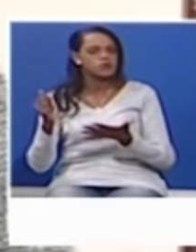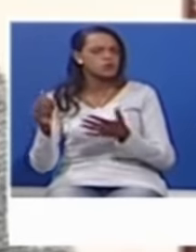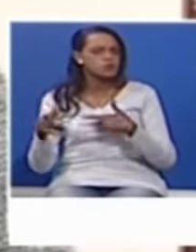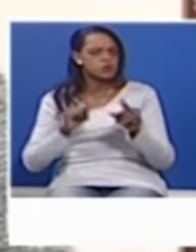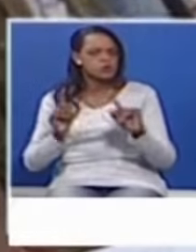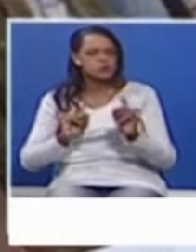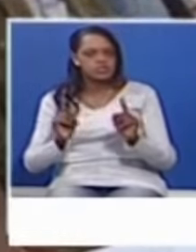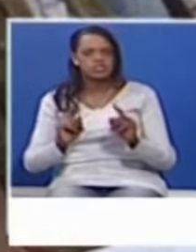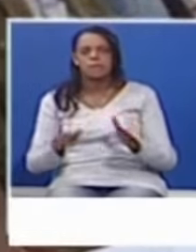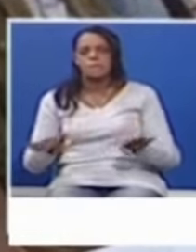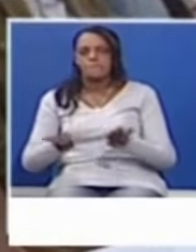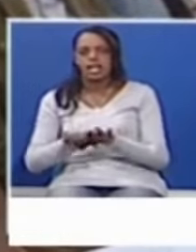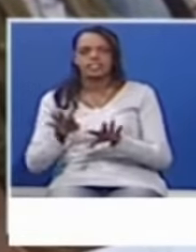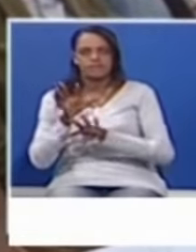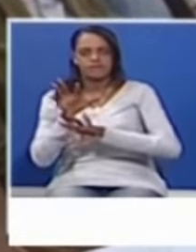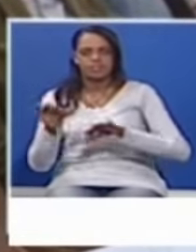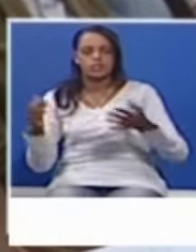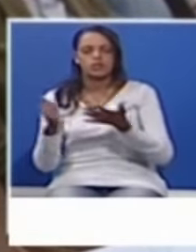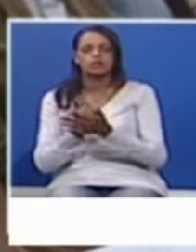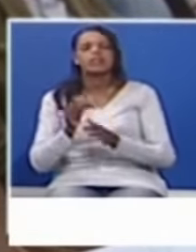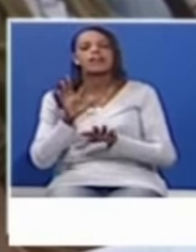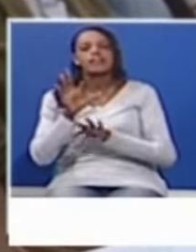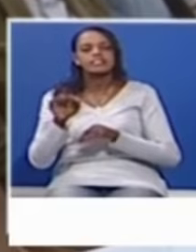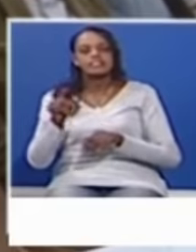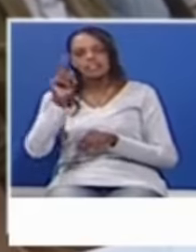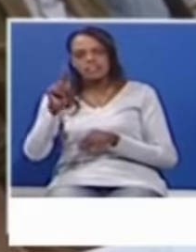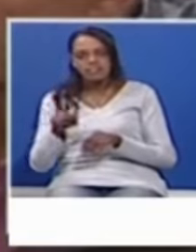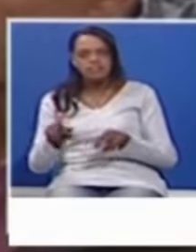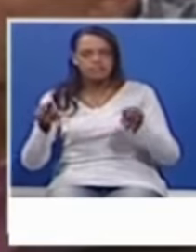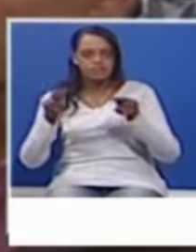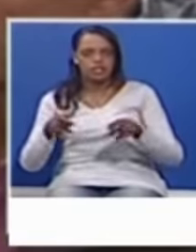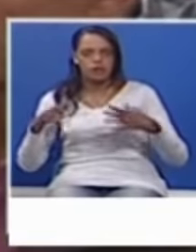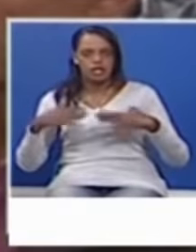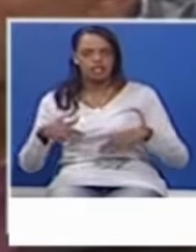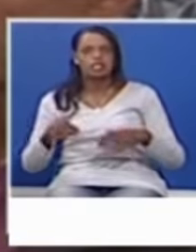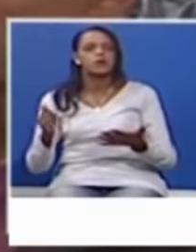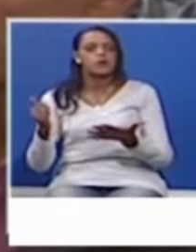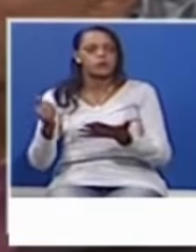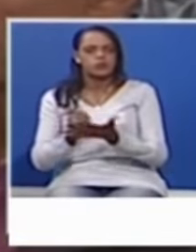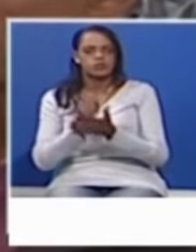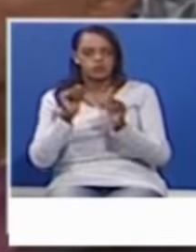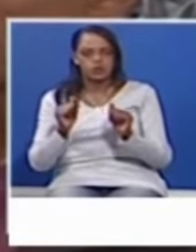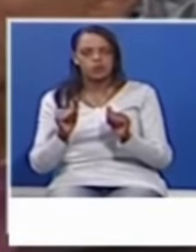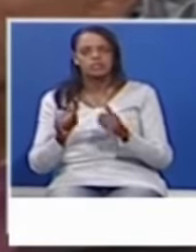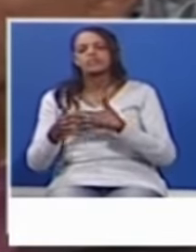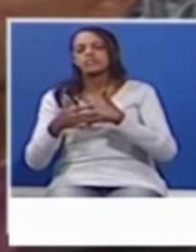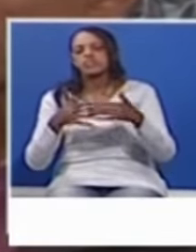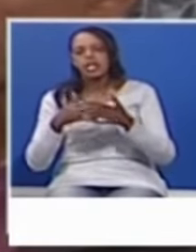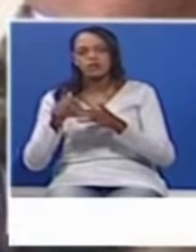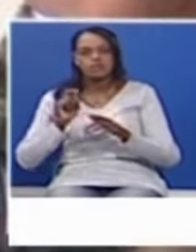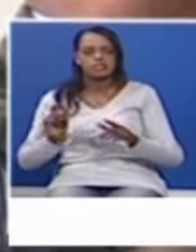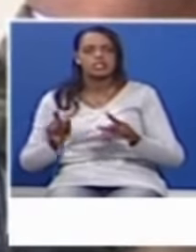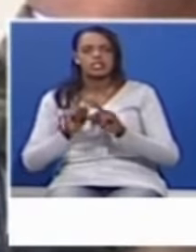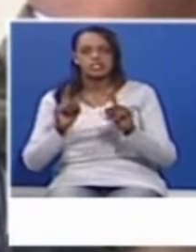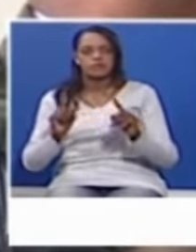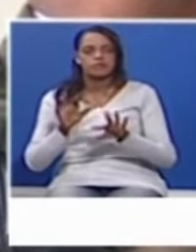ርሑውን ምዕሩይን ኣገልግሎት ፍትሒ ንኽረኽቡን ናፅነትን ተሓታትነትን ፍርዳዊ ኣካል ውሑስ ንክኸውንን ክስርሓሉ ምፅንሑ ጠቒሳ ህዝቢ ኣብ ልዕሊ